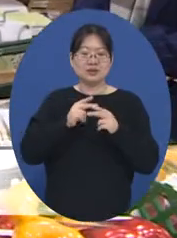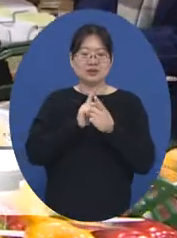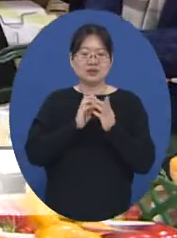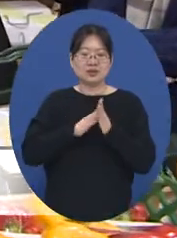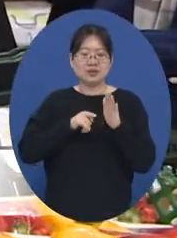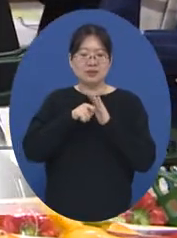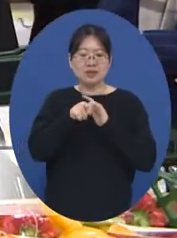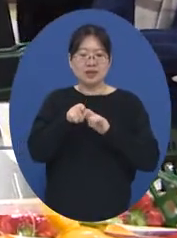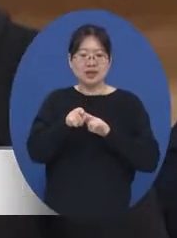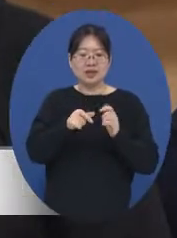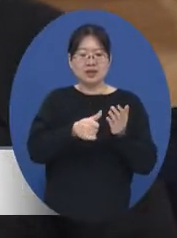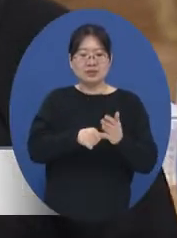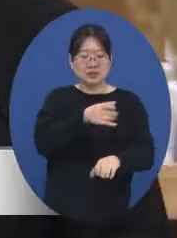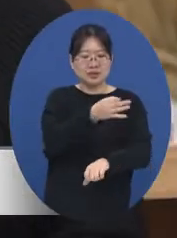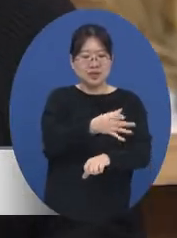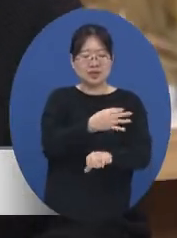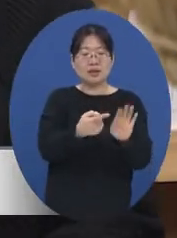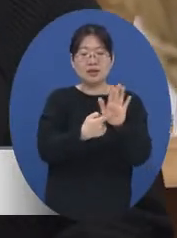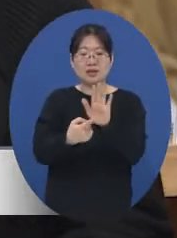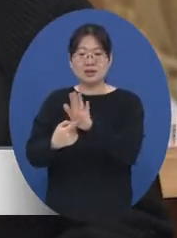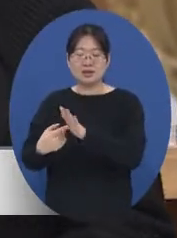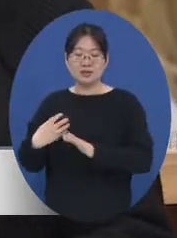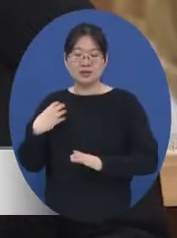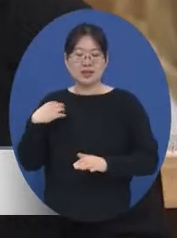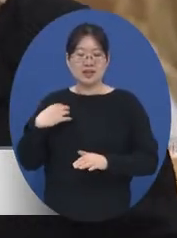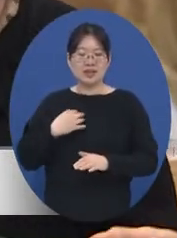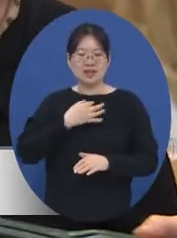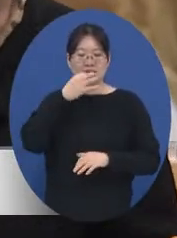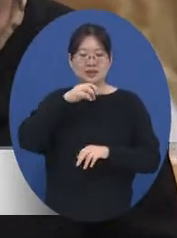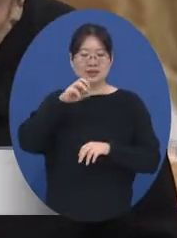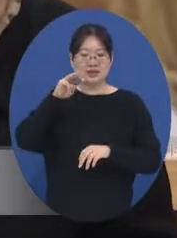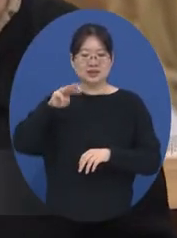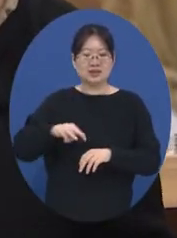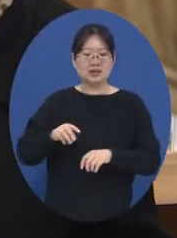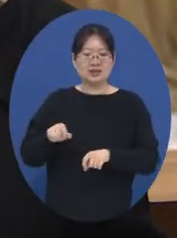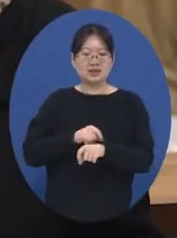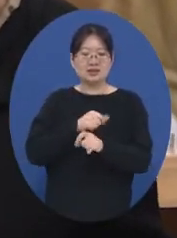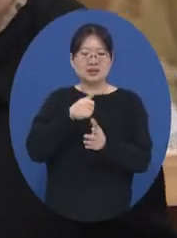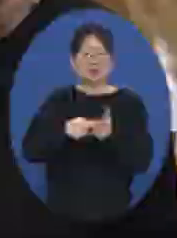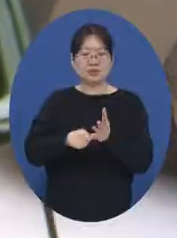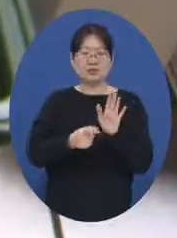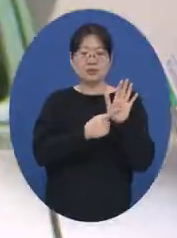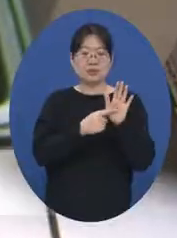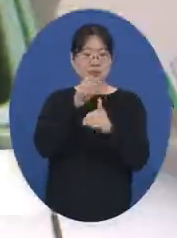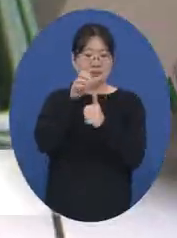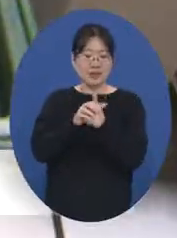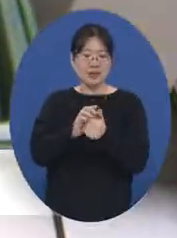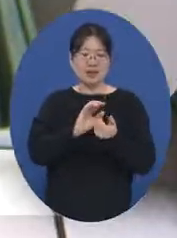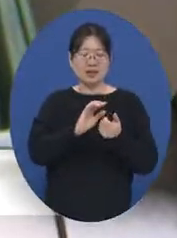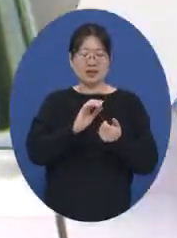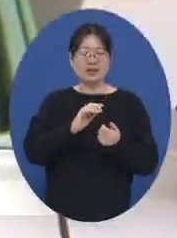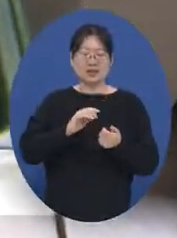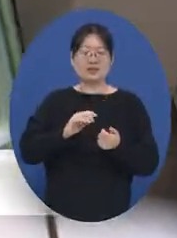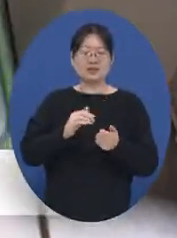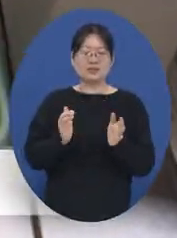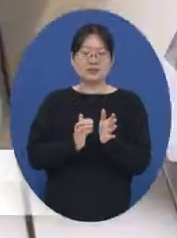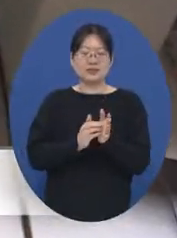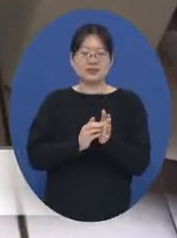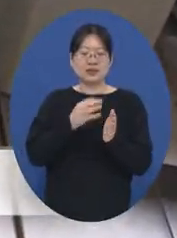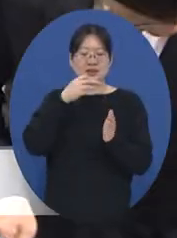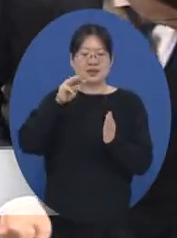지역 농산물을 구매하고 알리는 등 이천 특산물 홍보대사를 자청했습니다. 한편 경기도는